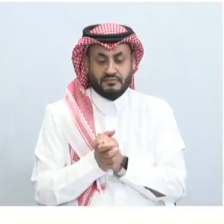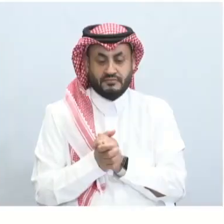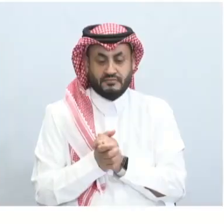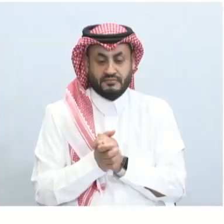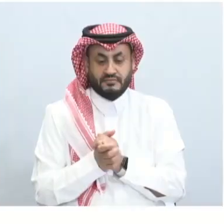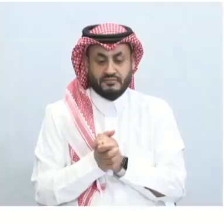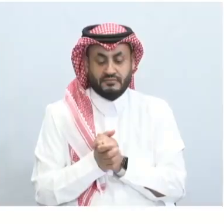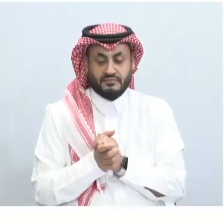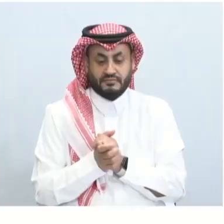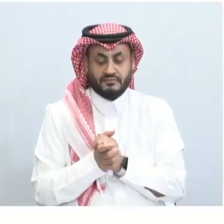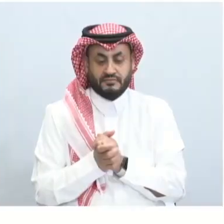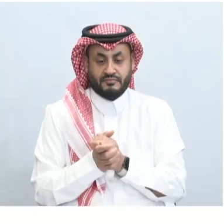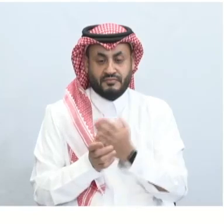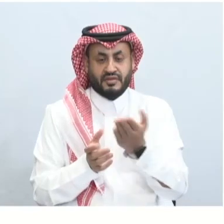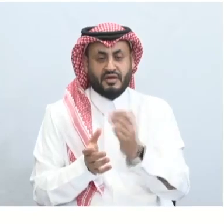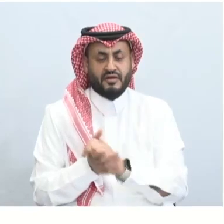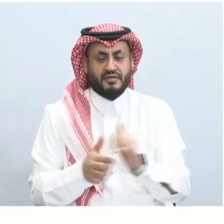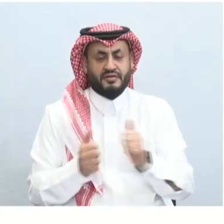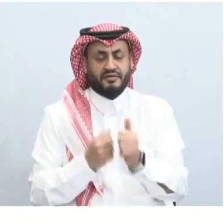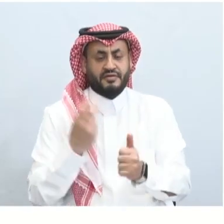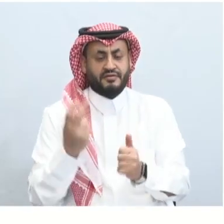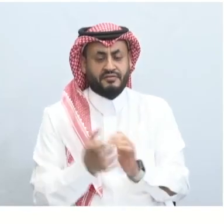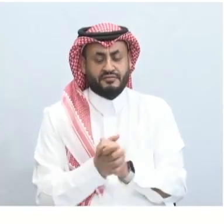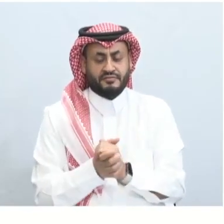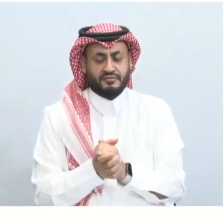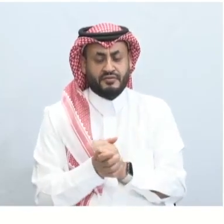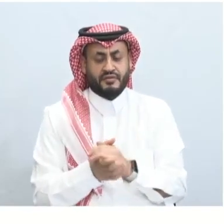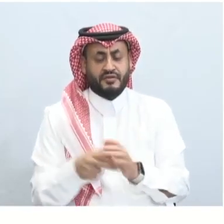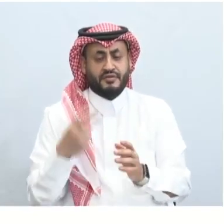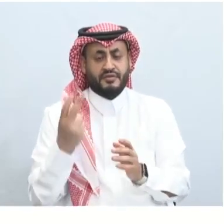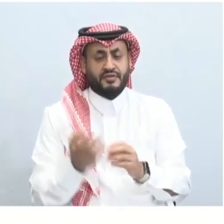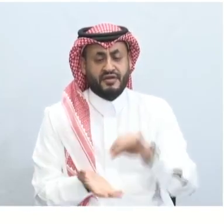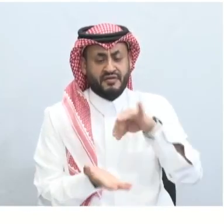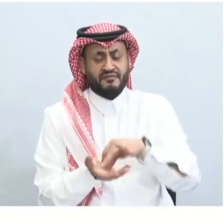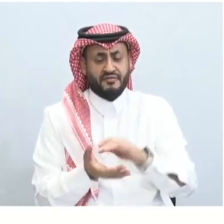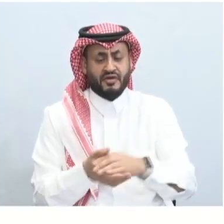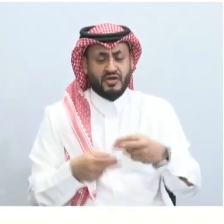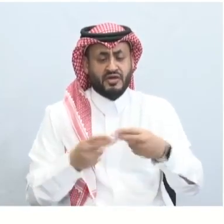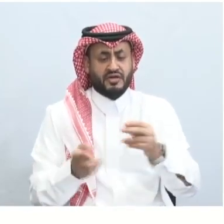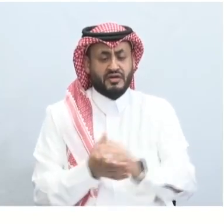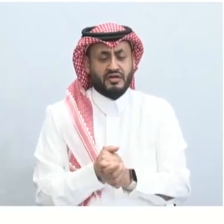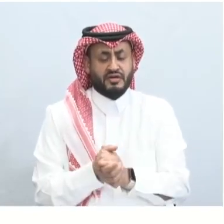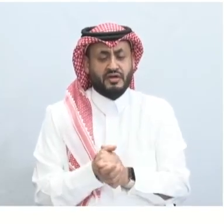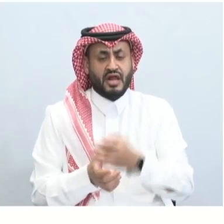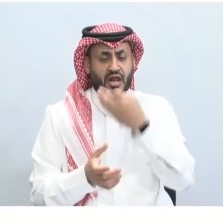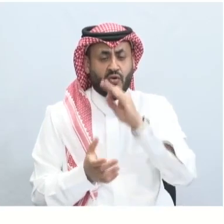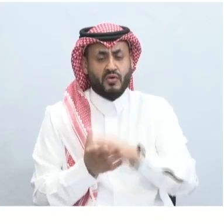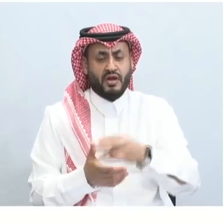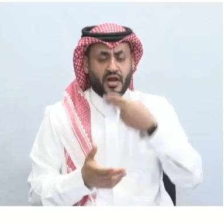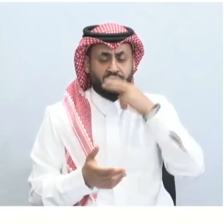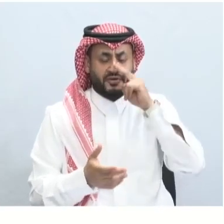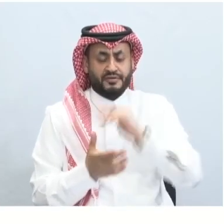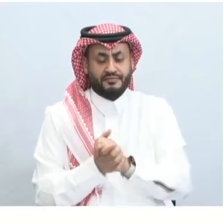القيامه وفي هذا النشاط الثاني اذكر اثنين من المواضع التي يشرع ان نقول فيها الحمد